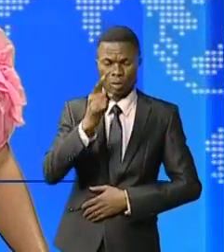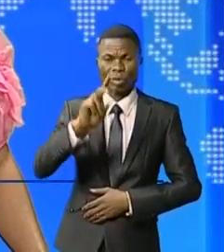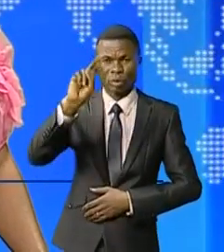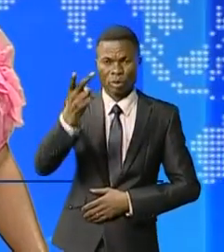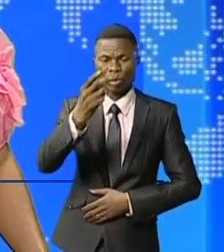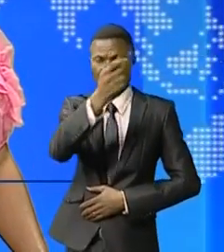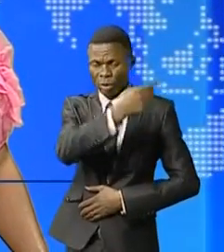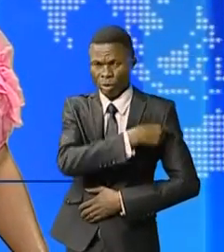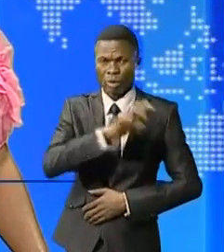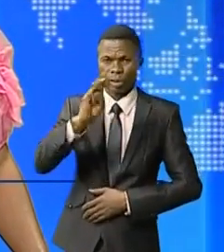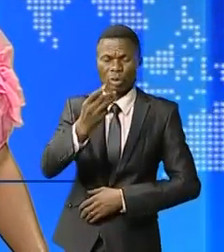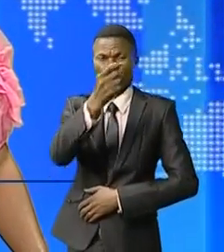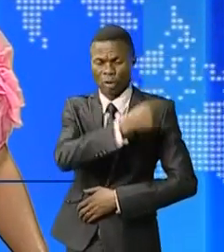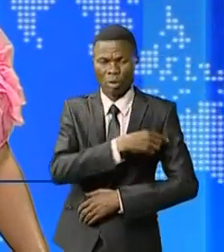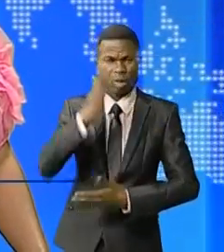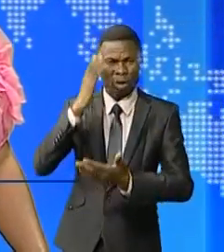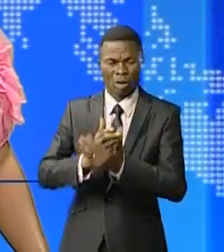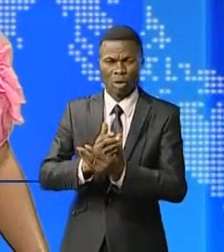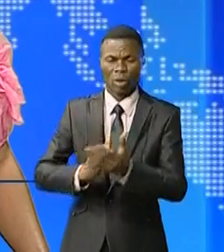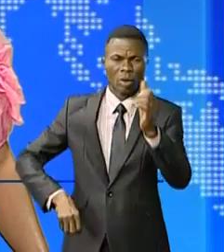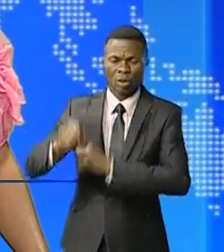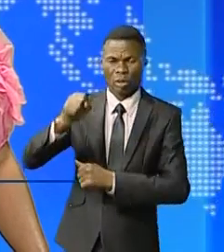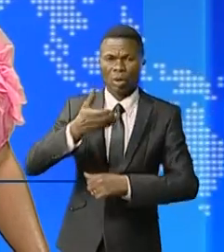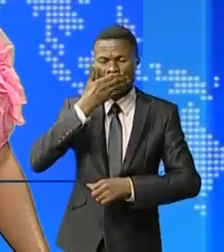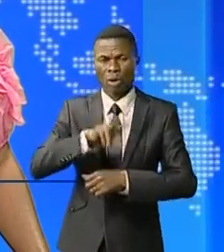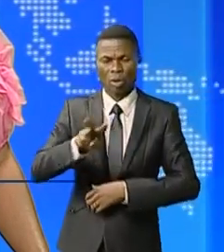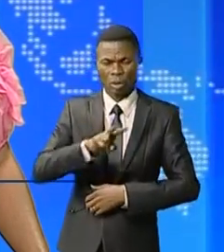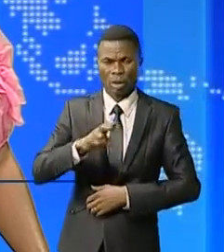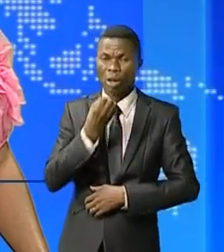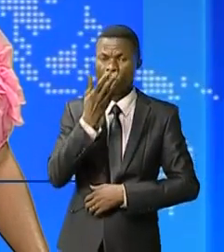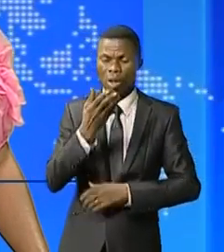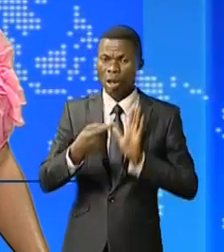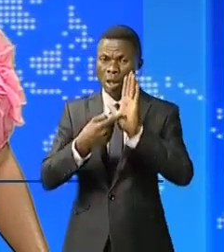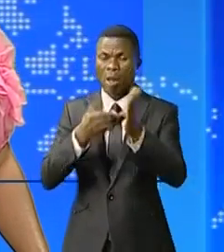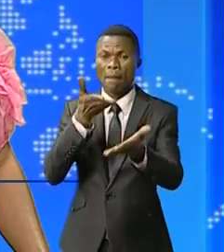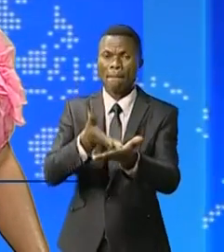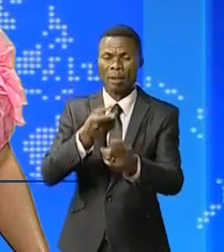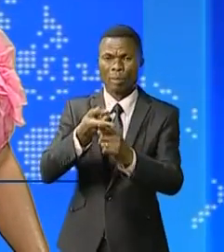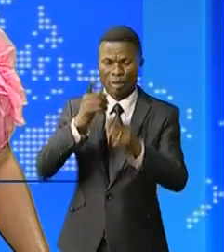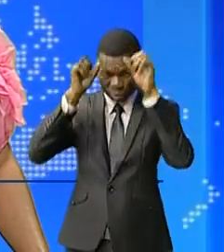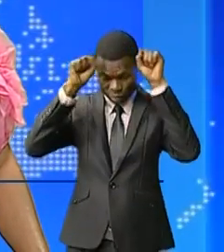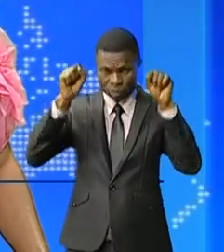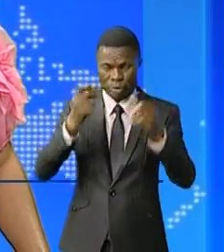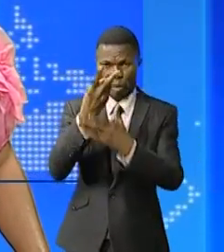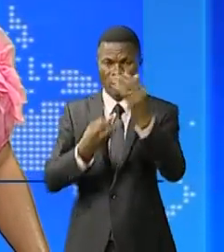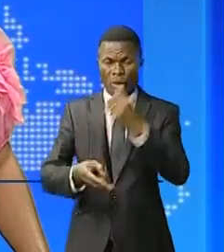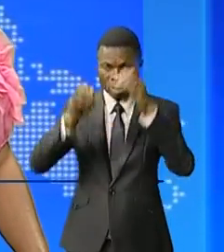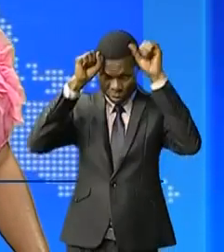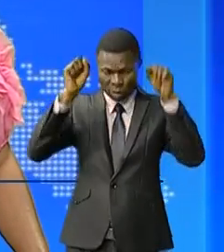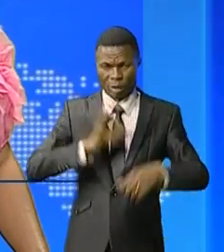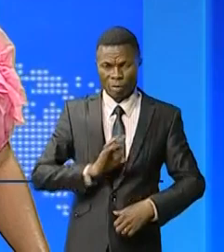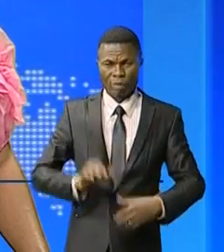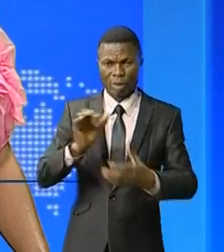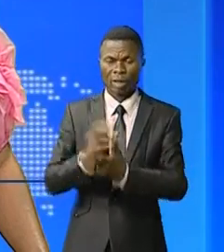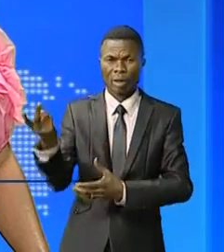voire une troisième pour agir efficacement contre la COVID-19. L'exemple vient du sommet. Le couple présidentiel a reçu sa